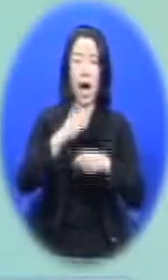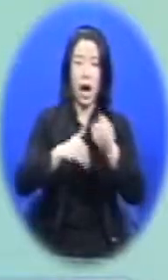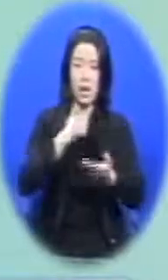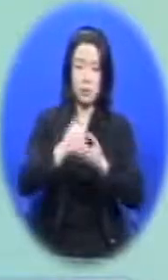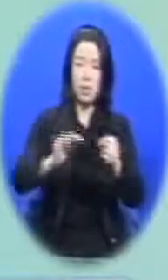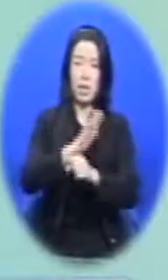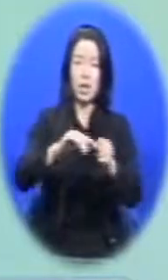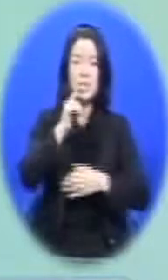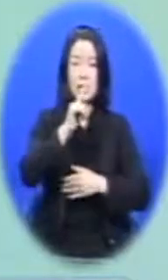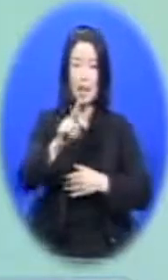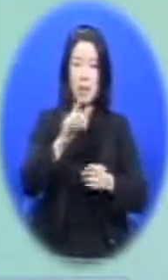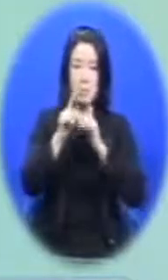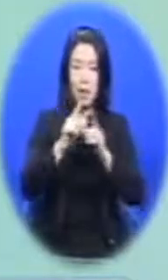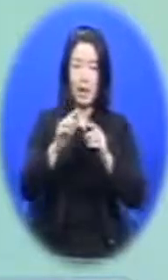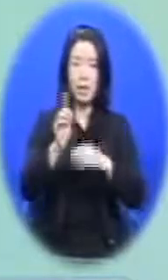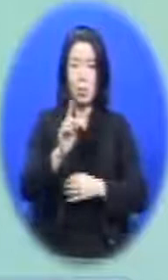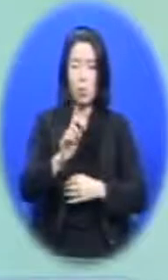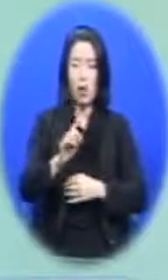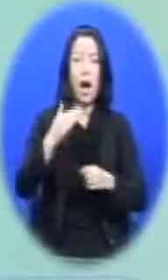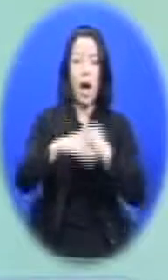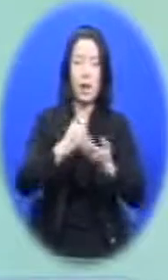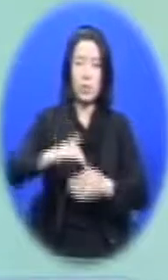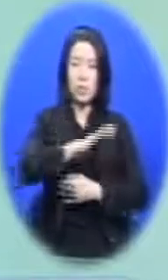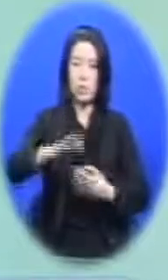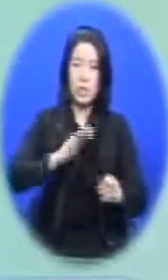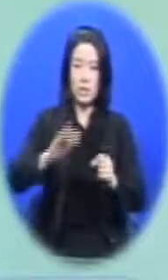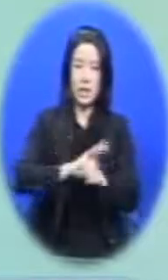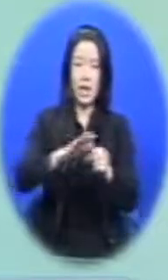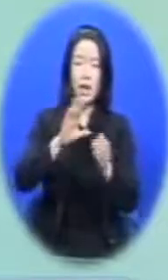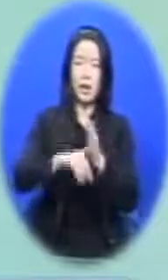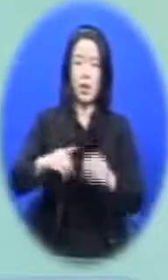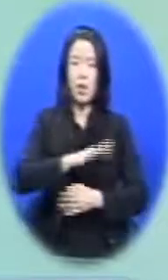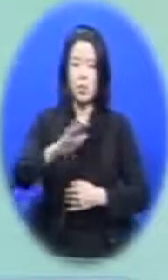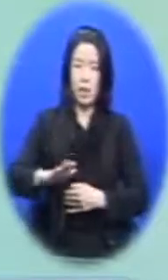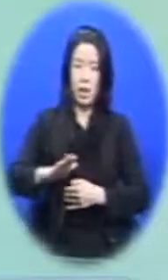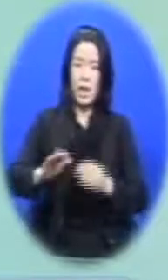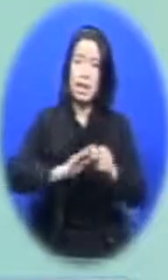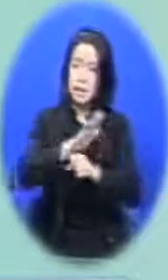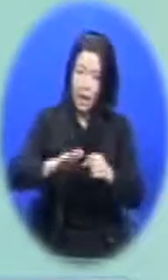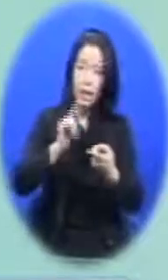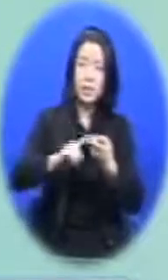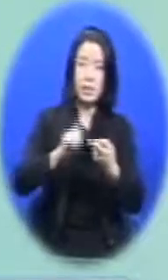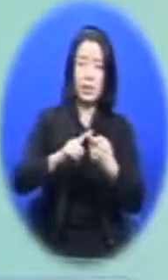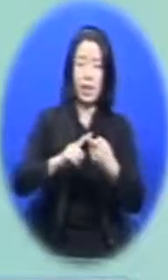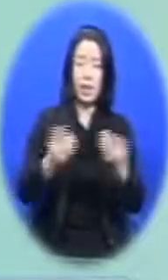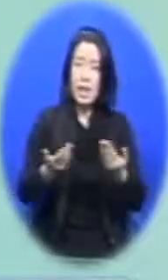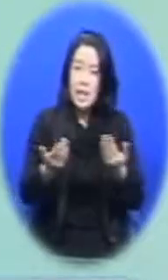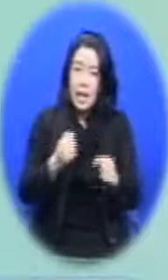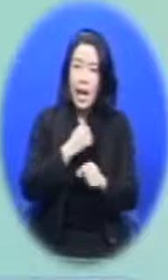하나님은 사랑이시라는 말은 하나님이 우리를 사랑하실 때 우리가 사랑스럽게 해서 사랑하는 게